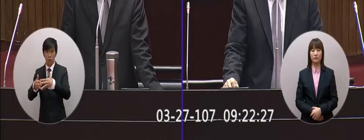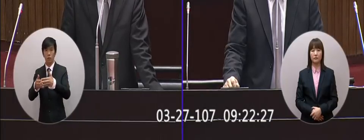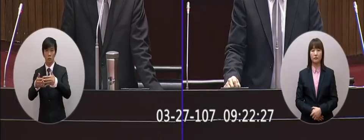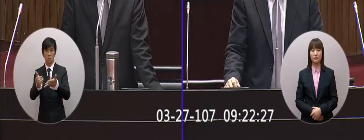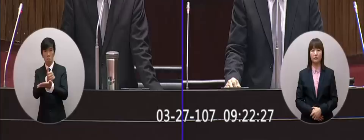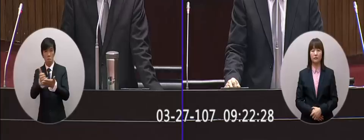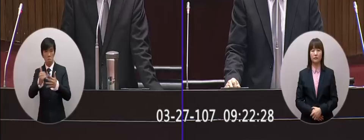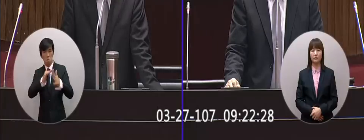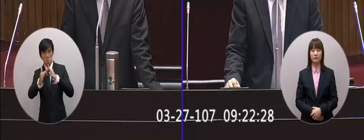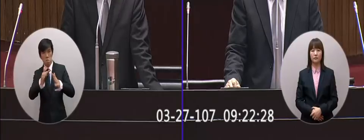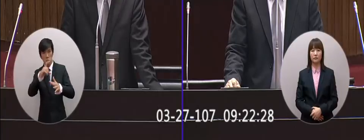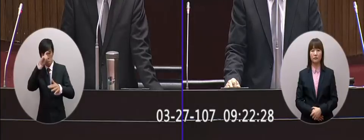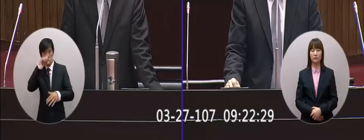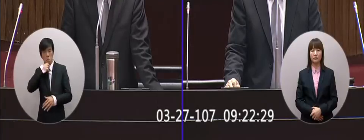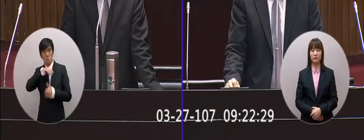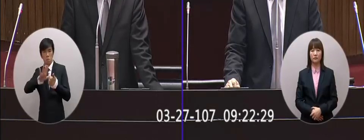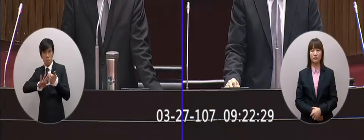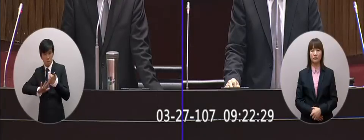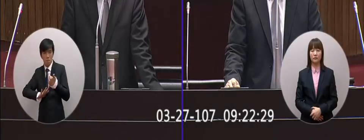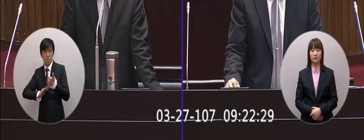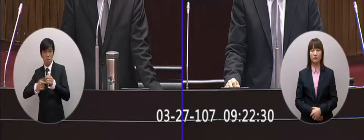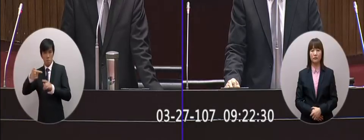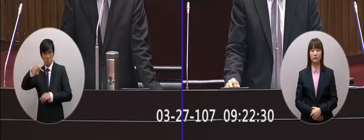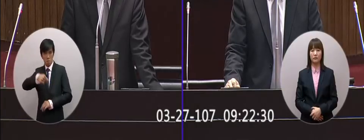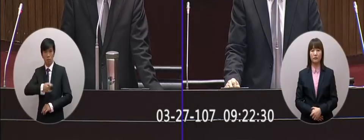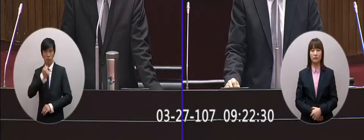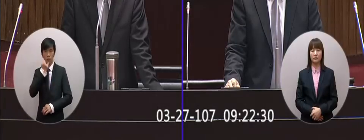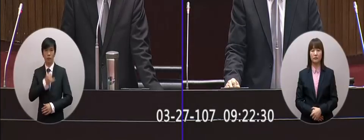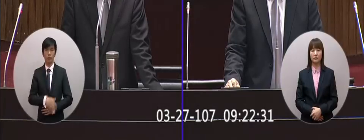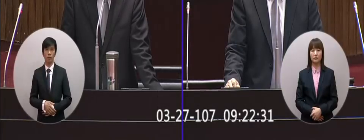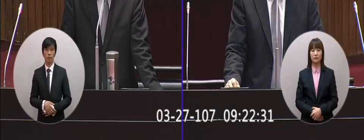最低。那第二个呢，我们也想借此